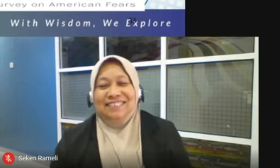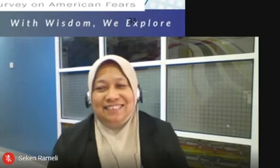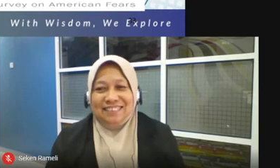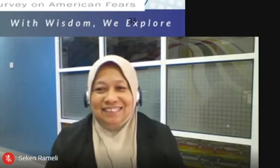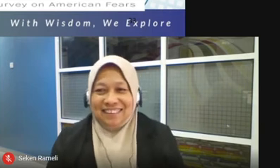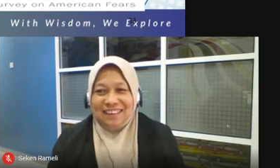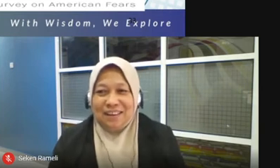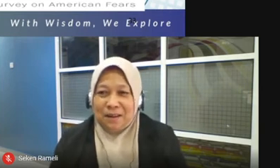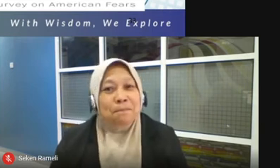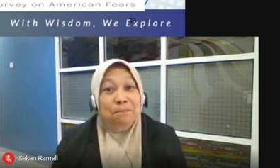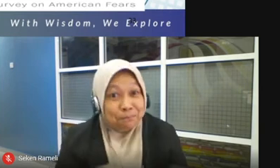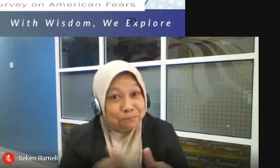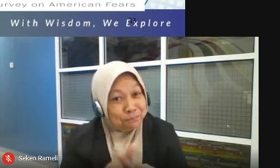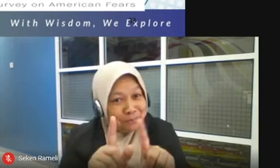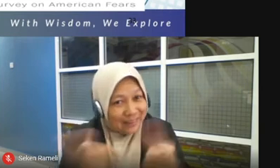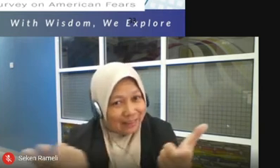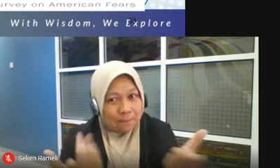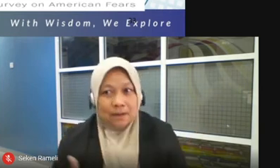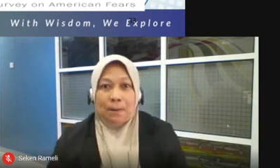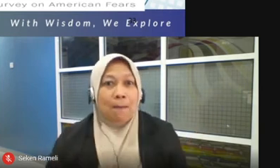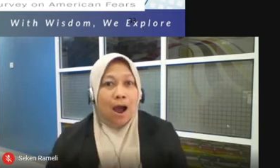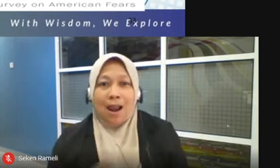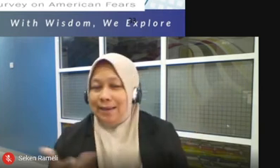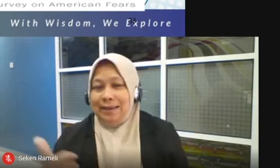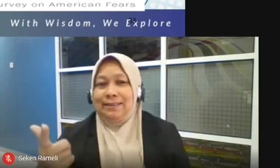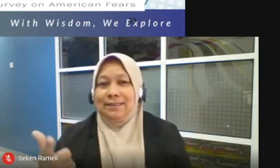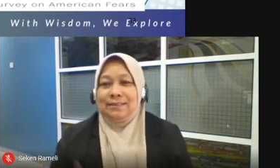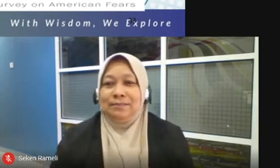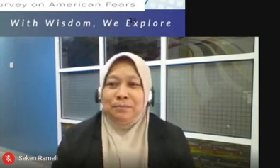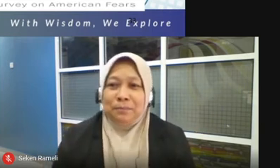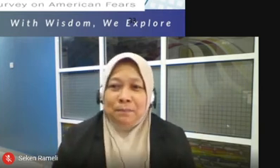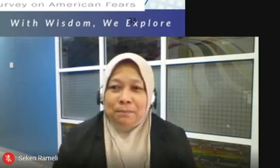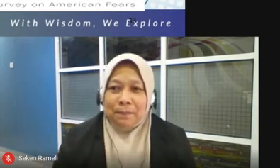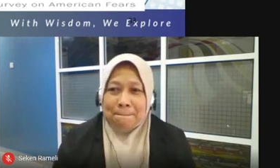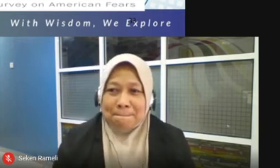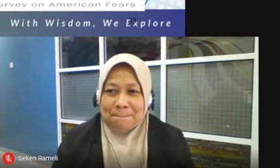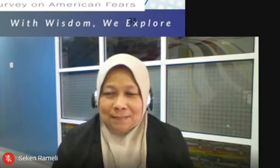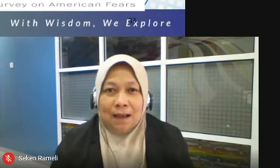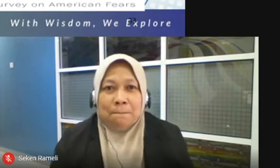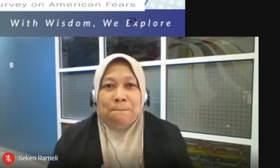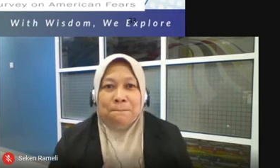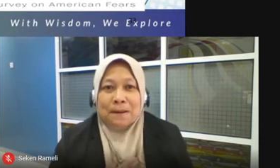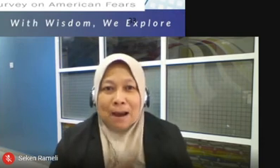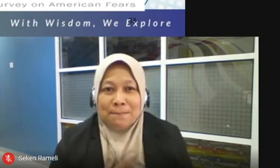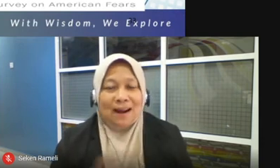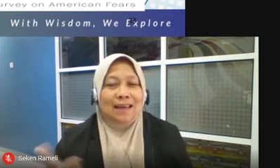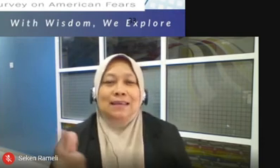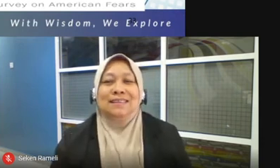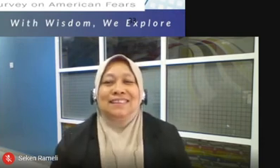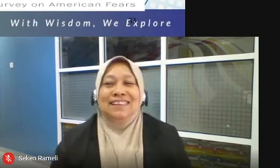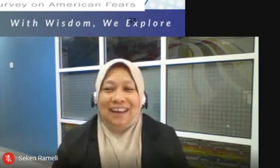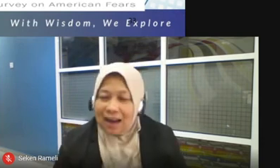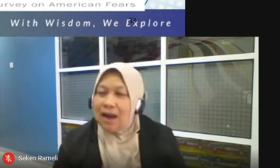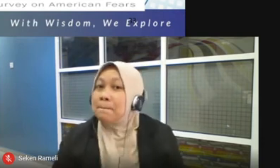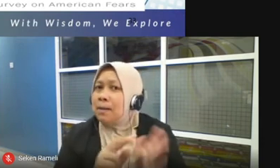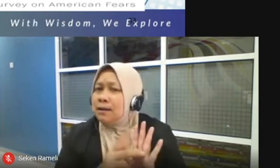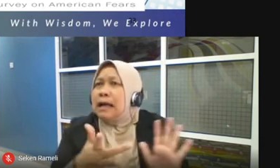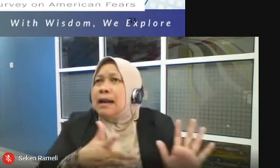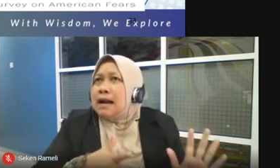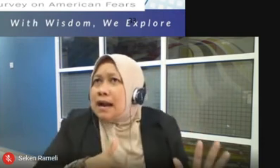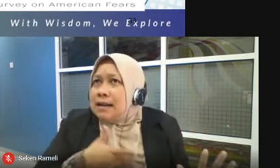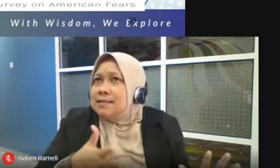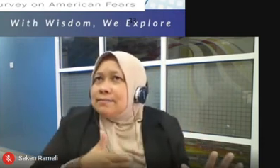Jadi sama tak dengan berdebar-debar? Dia tak sampai ke jantung. Ya, betul. Hari tu dia tak